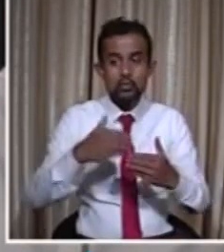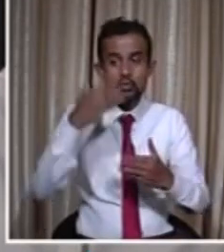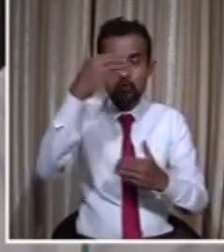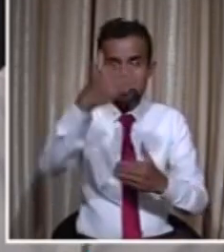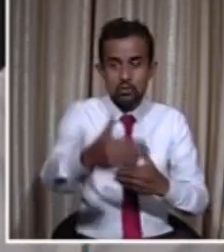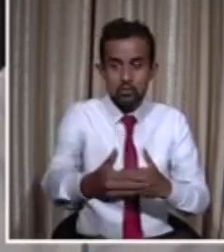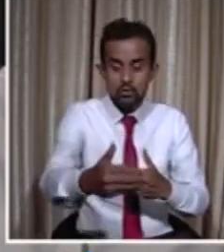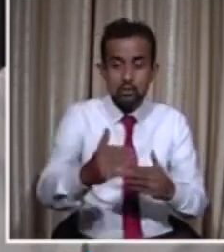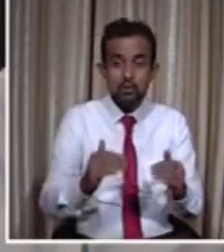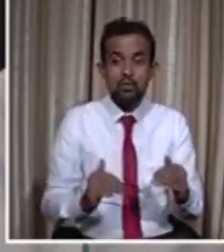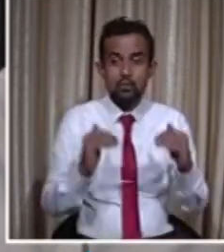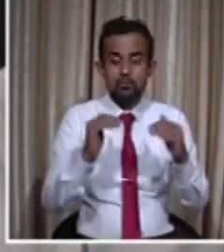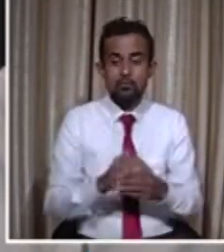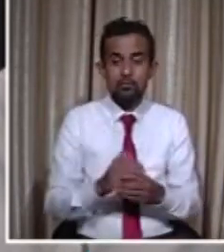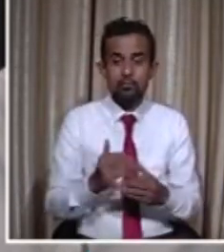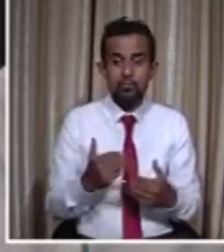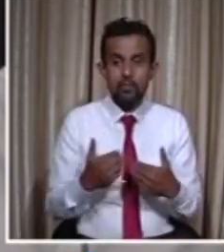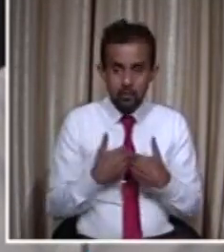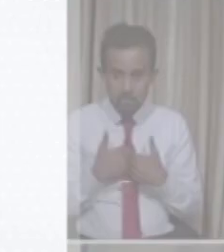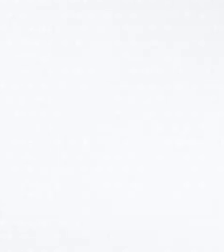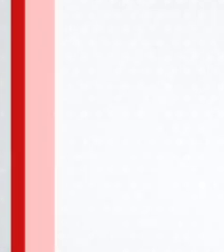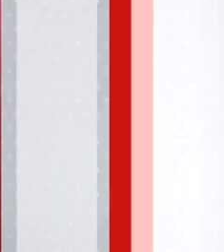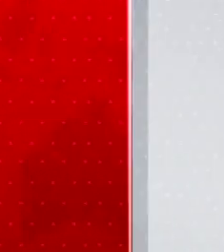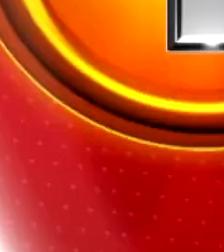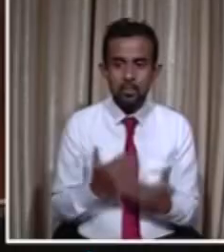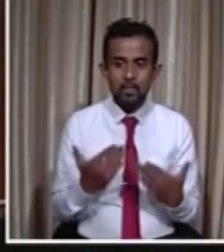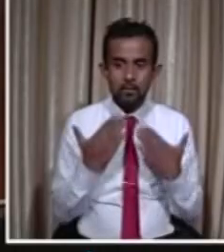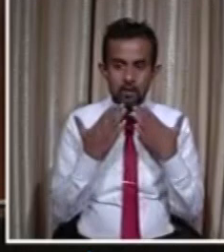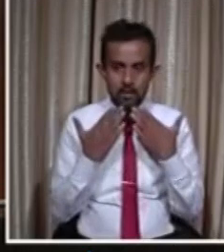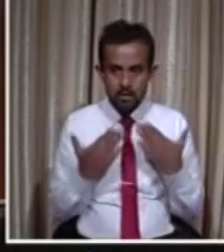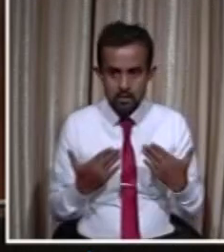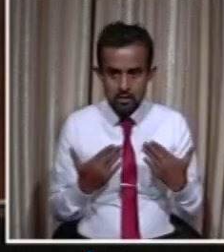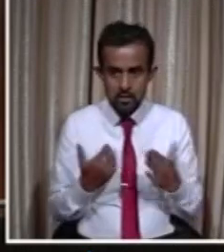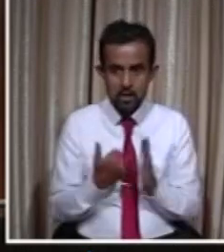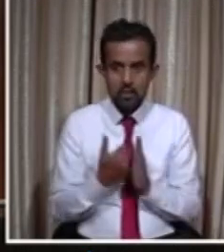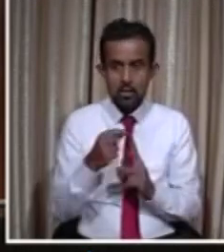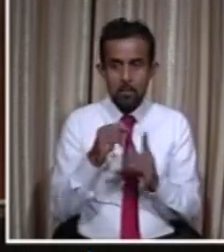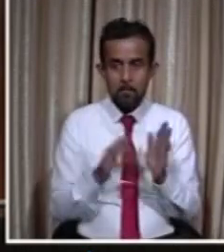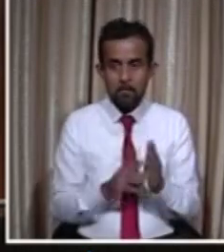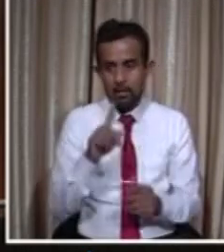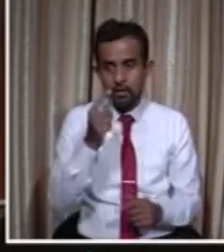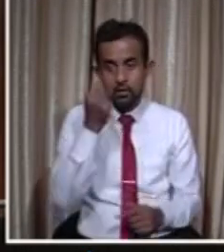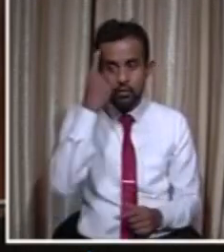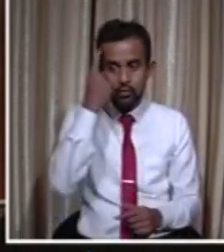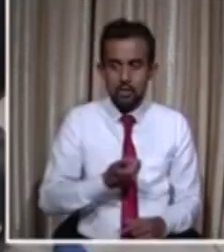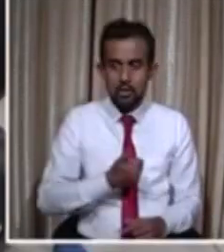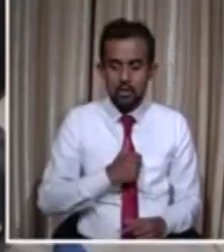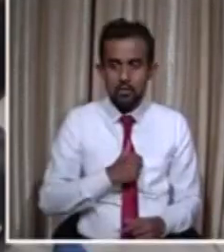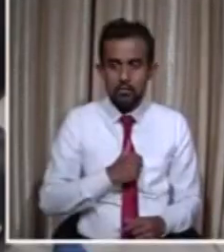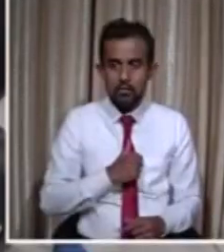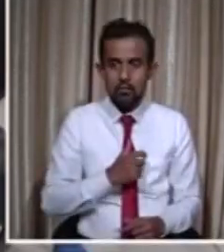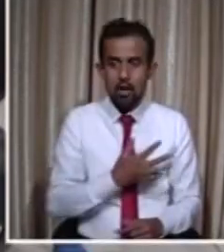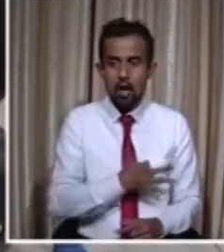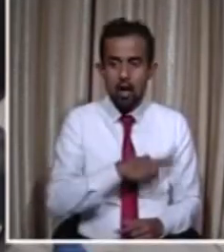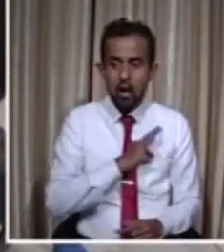I have no problem. They should go ahead with that. I'm all for greenhouses. ගරු අගමැතිතුමාට එක යෝජනාවක් කරන්න මං කැමති